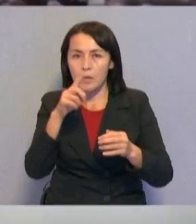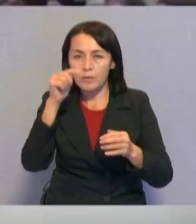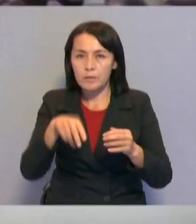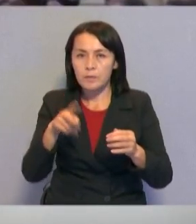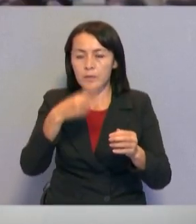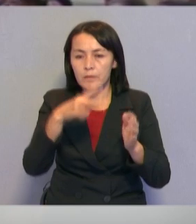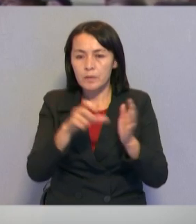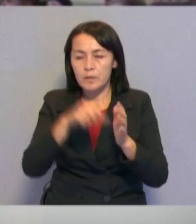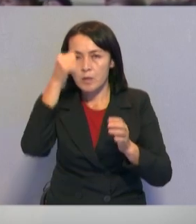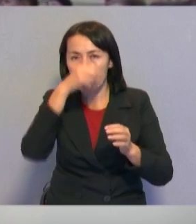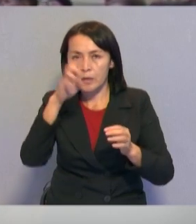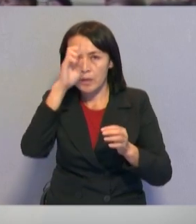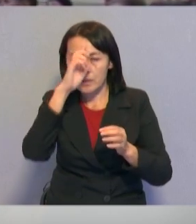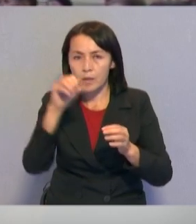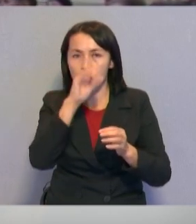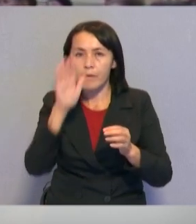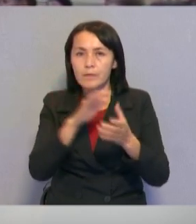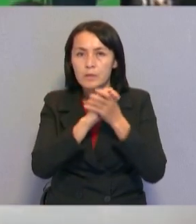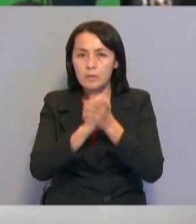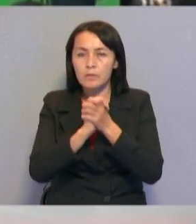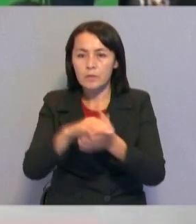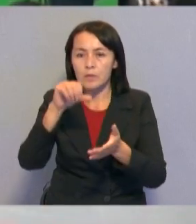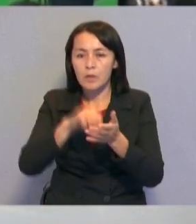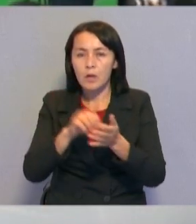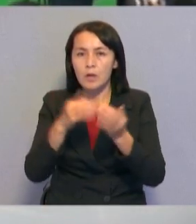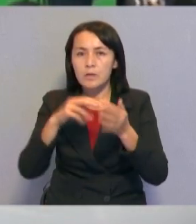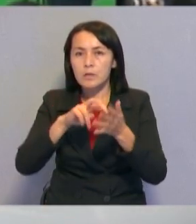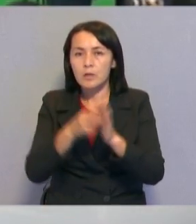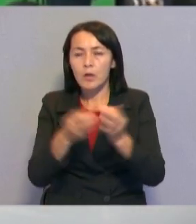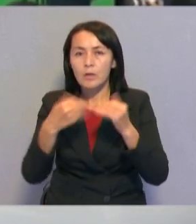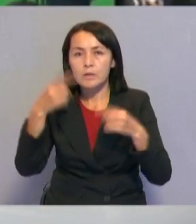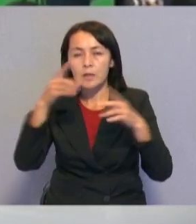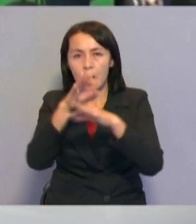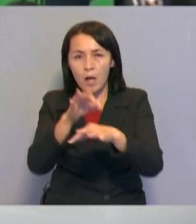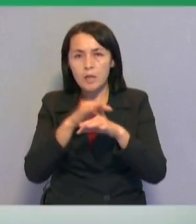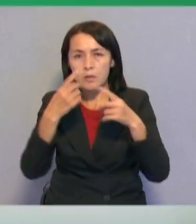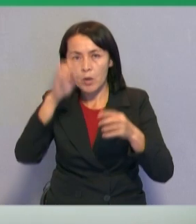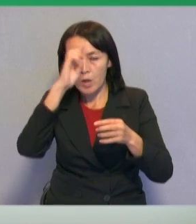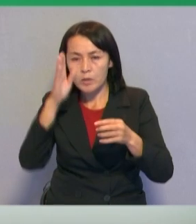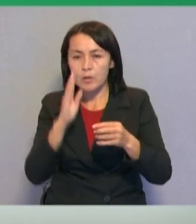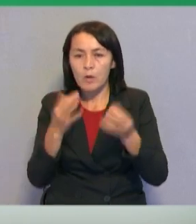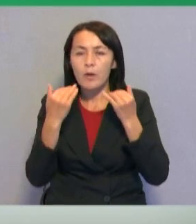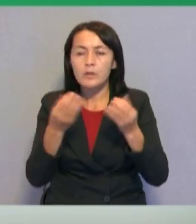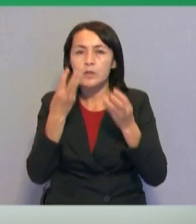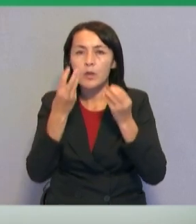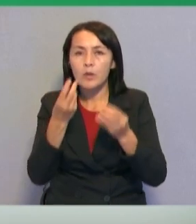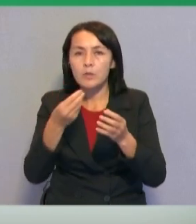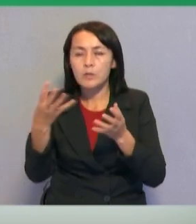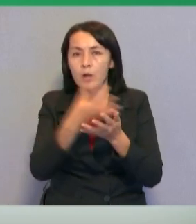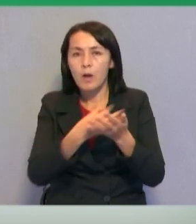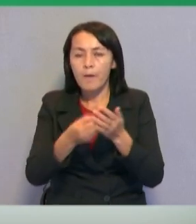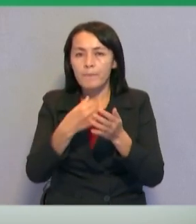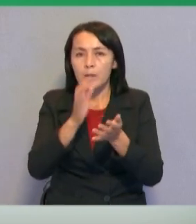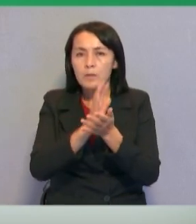2026 года в странах Европейского Союза вводится углеродный налог при импорте товаров из других стран будут взиматься дополнительные сборы за